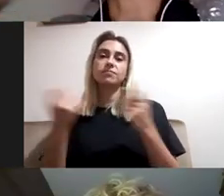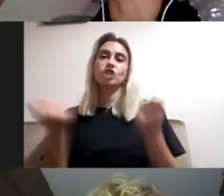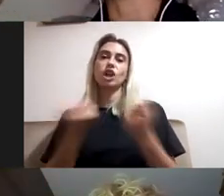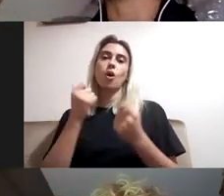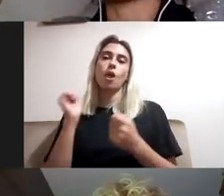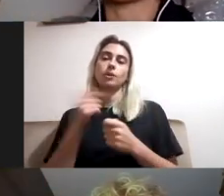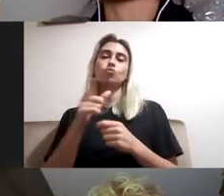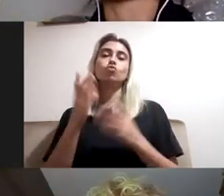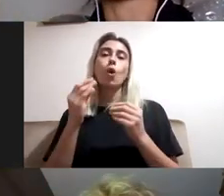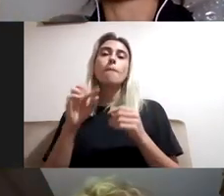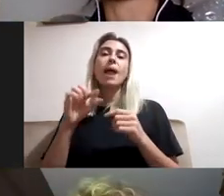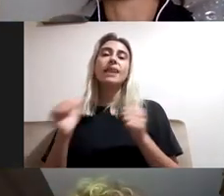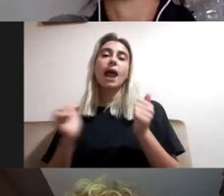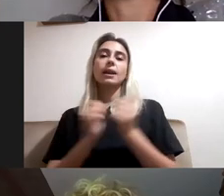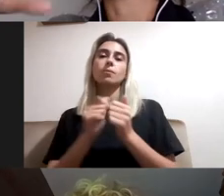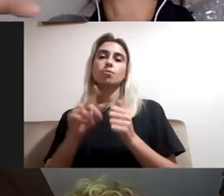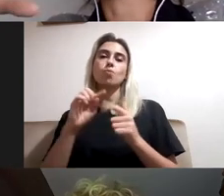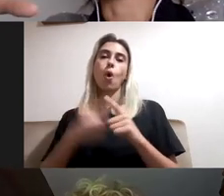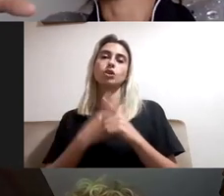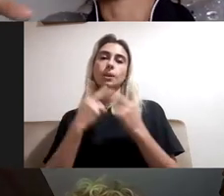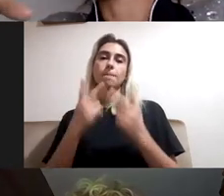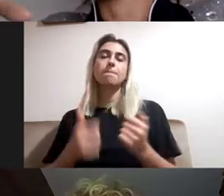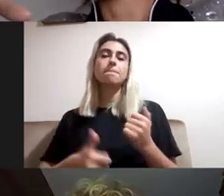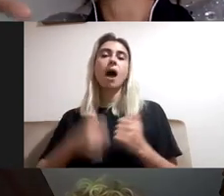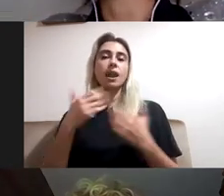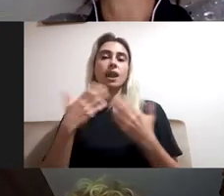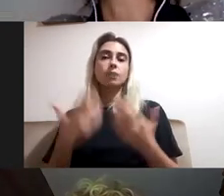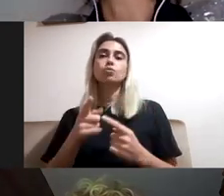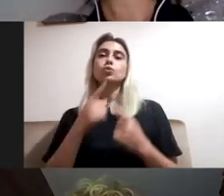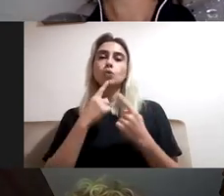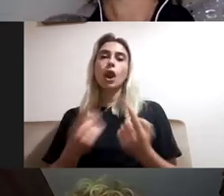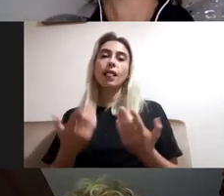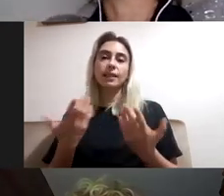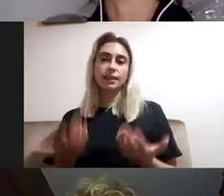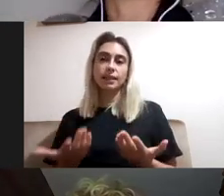çoklu partner projeleri bunlar. Yani bakanlıkta da zaten bu söylendi. Yani bugün